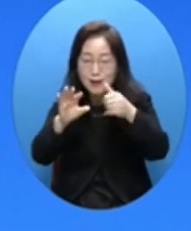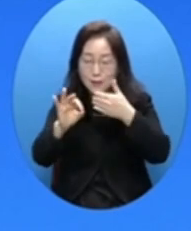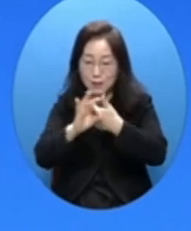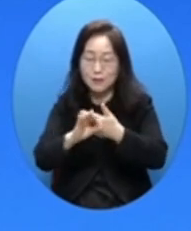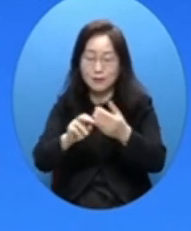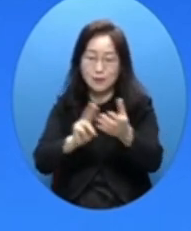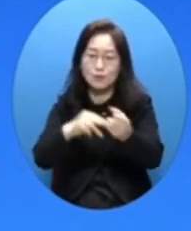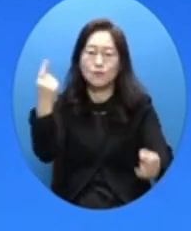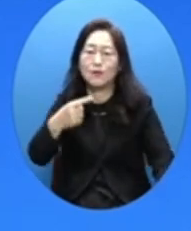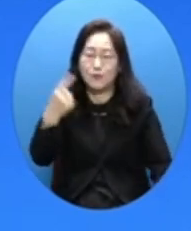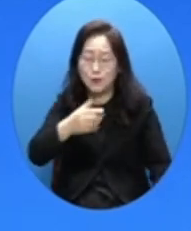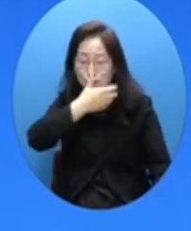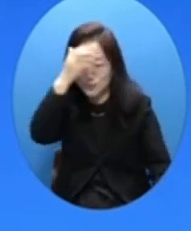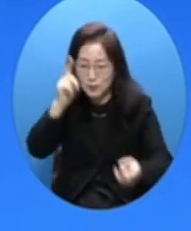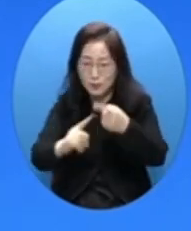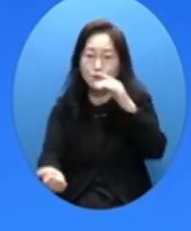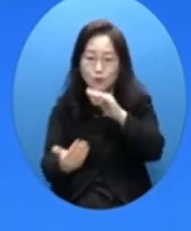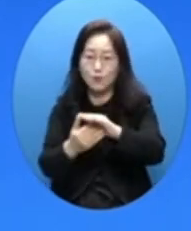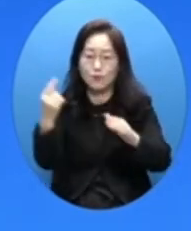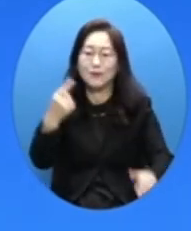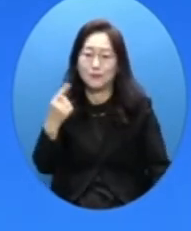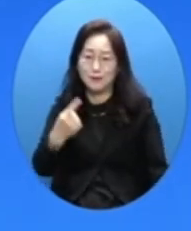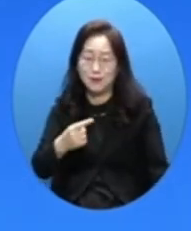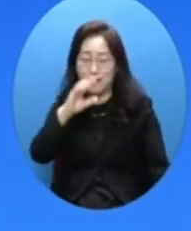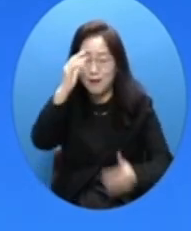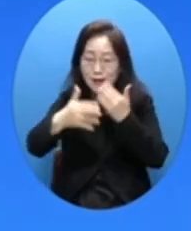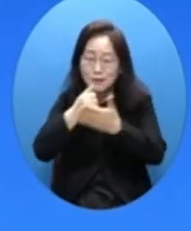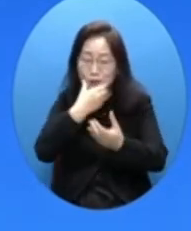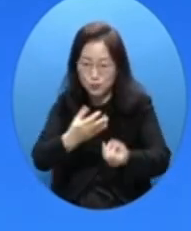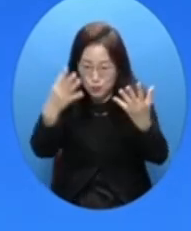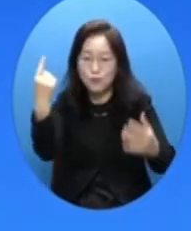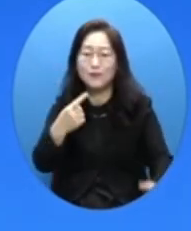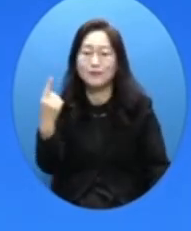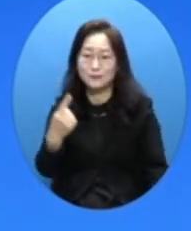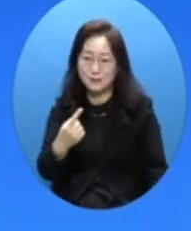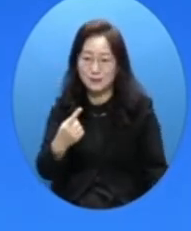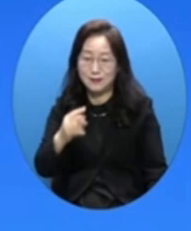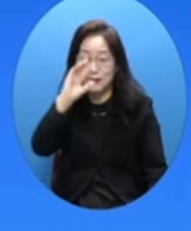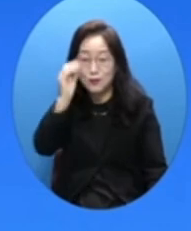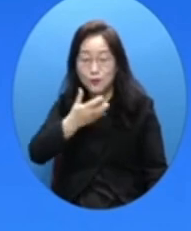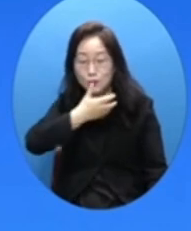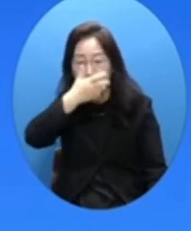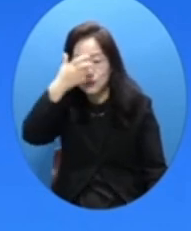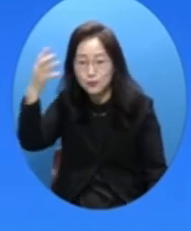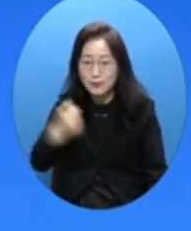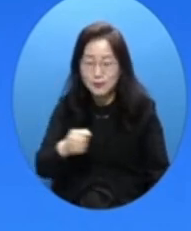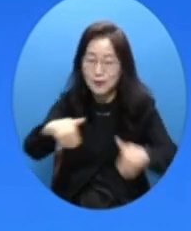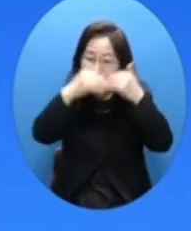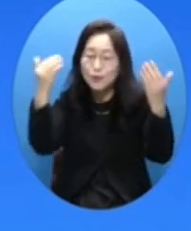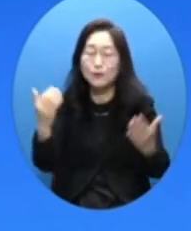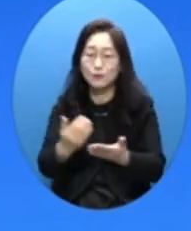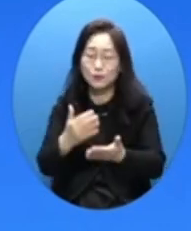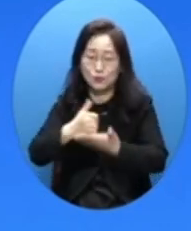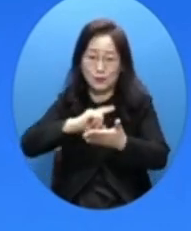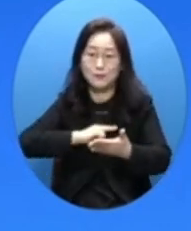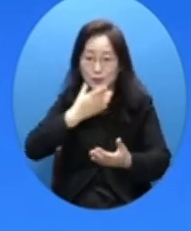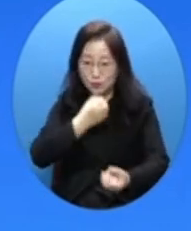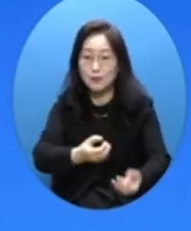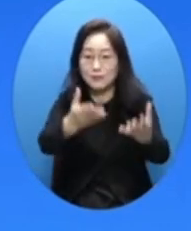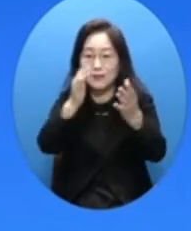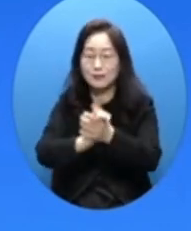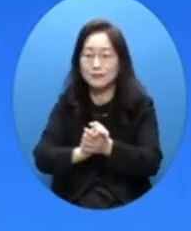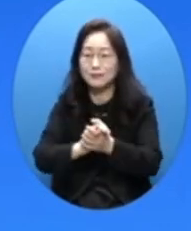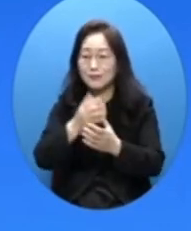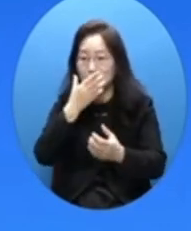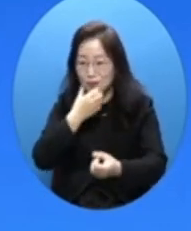것입니다 꿈이로 질 것입니다 하나님의 축복이 임할 것입니다 거룩한 꿈을 꾸는 여러분 모두 되시기를 주님의 이름으로